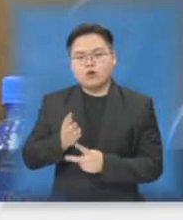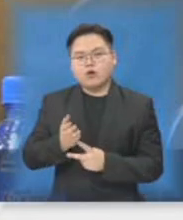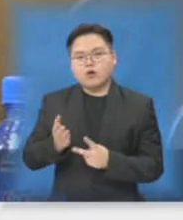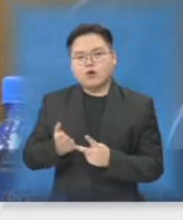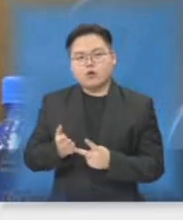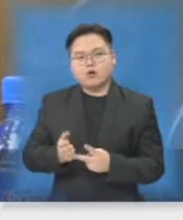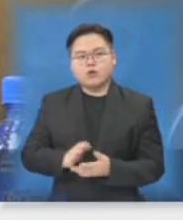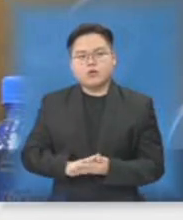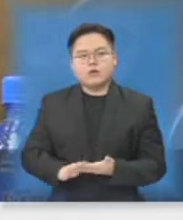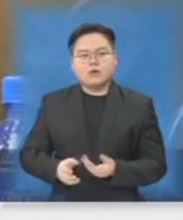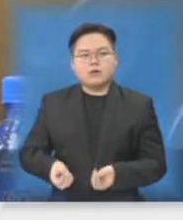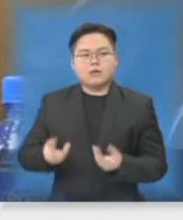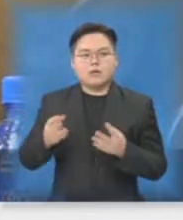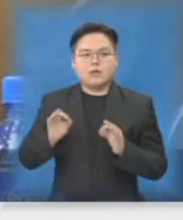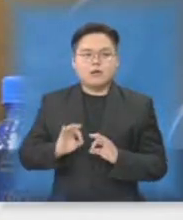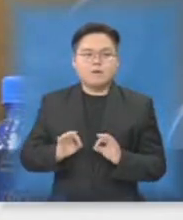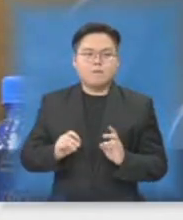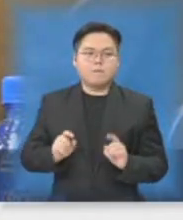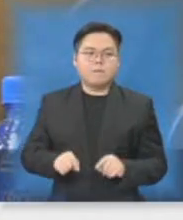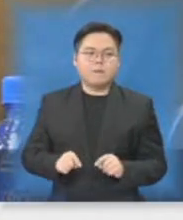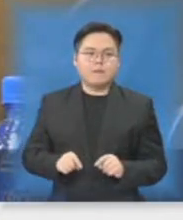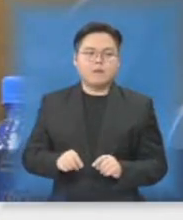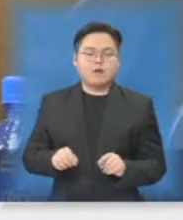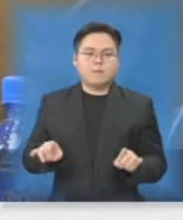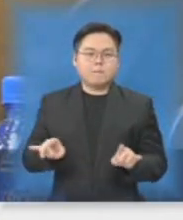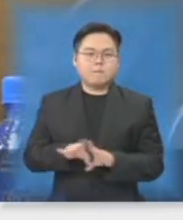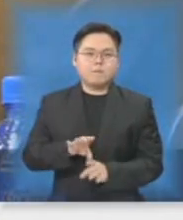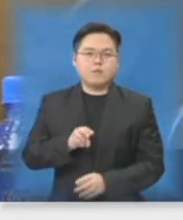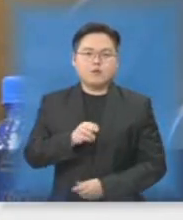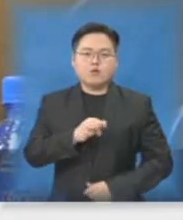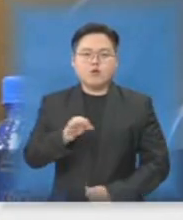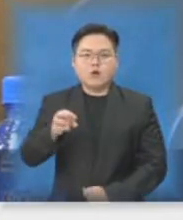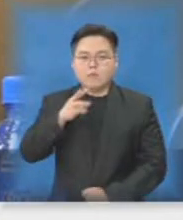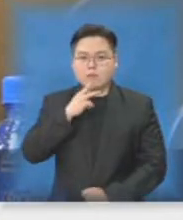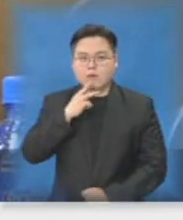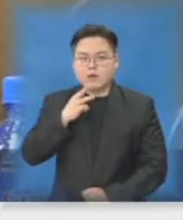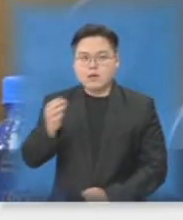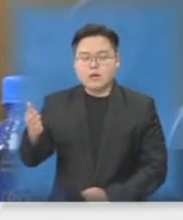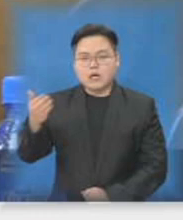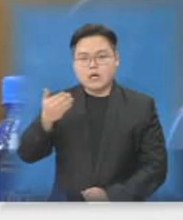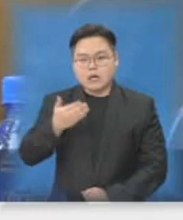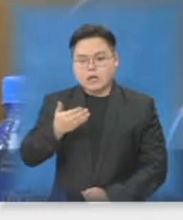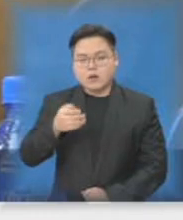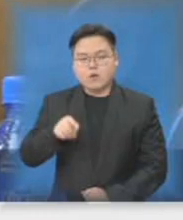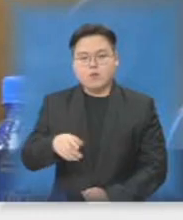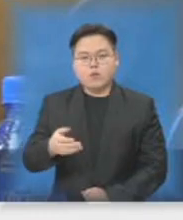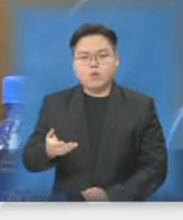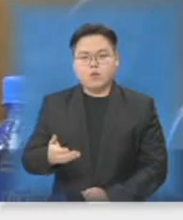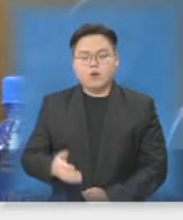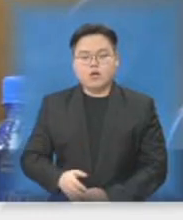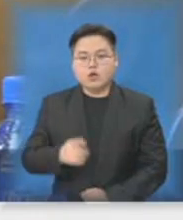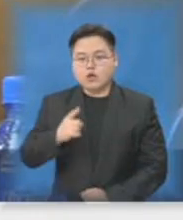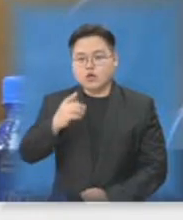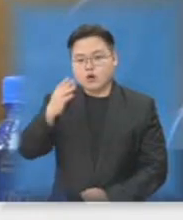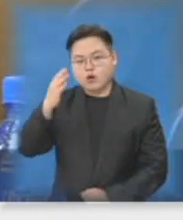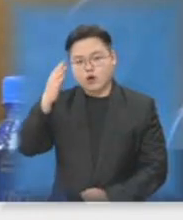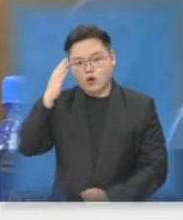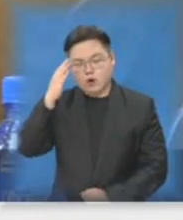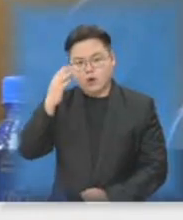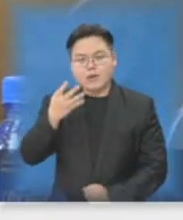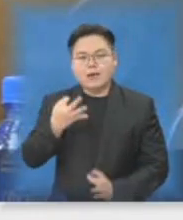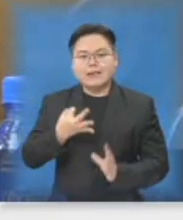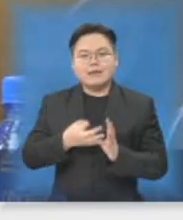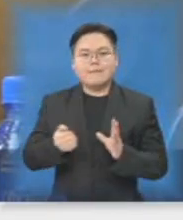дүнтэй болоогүй. Өнөөдөр нэг сонин статистик бас манайхан гаргаж ирдээ. Тэр нь юу гэхээр өдөрт дунджаар 80 гаруй